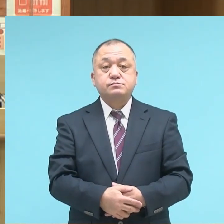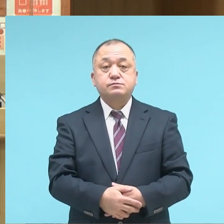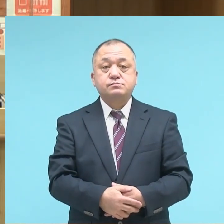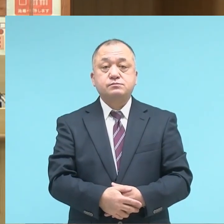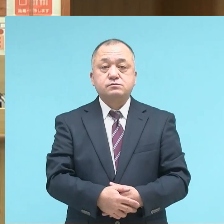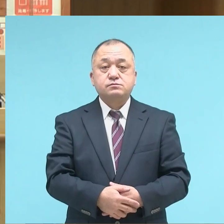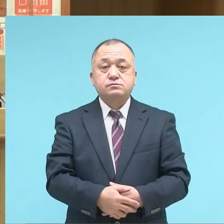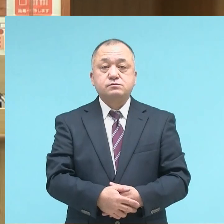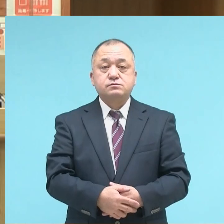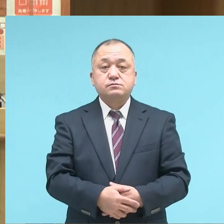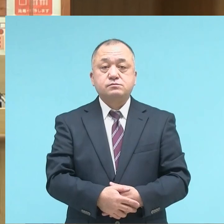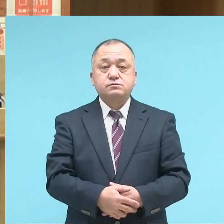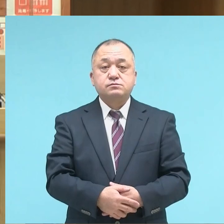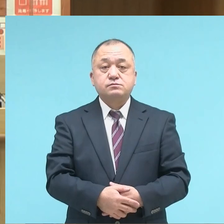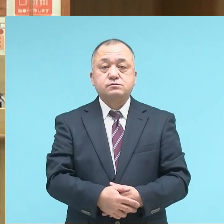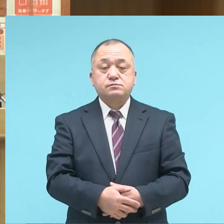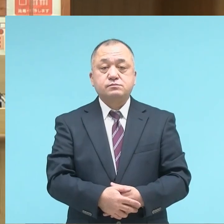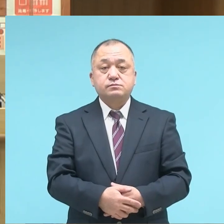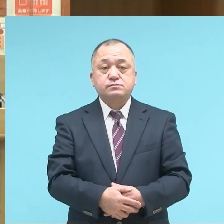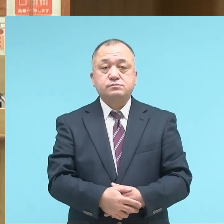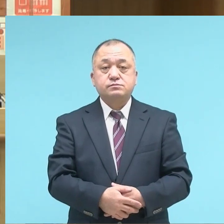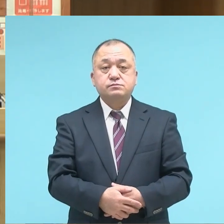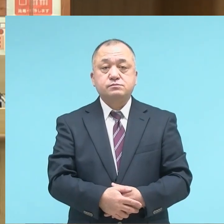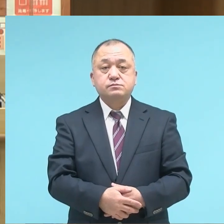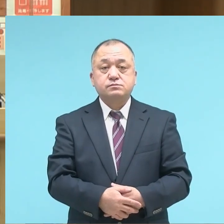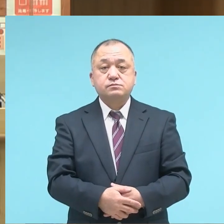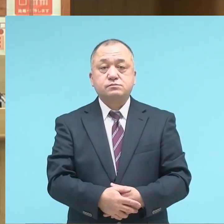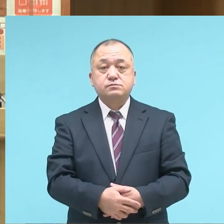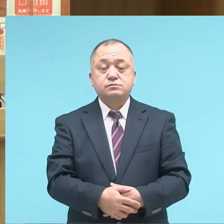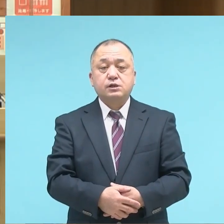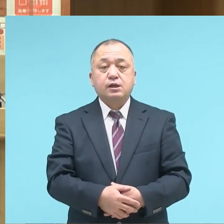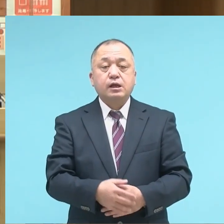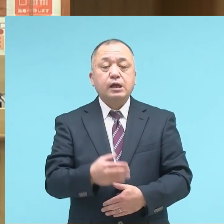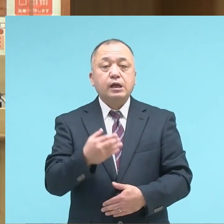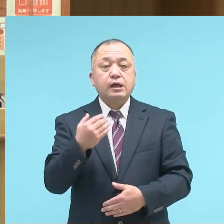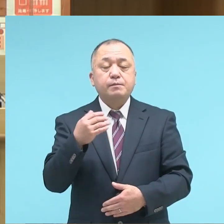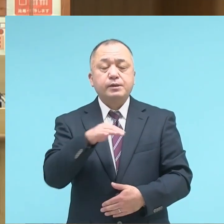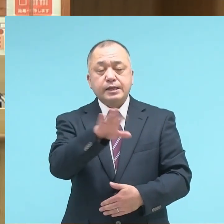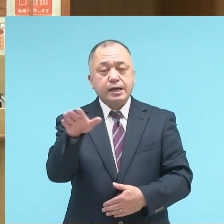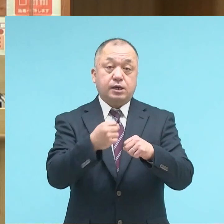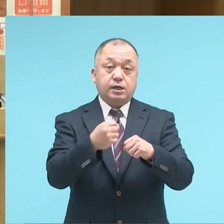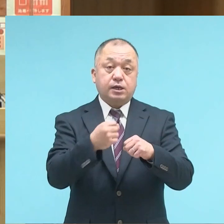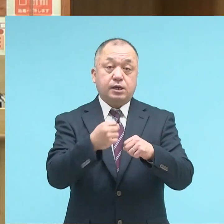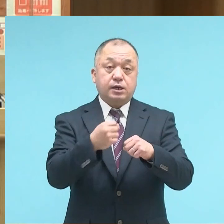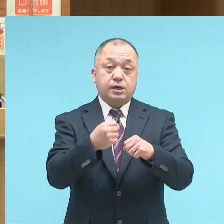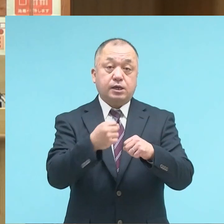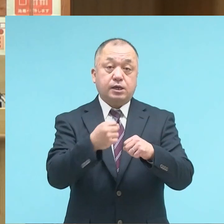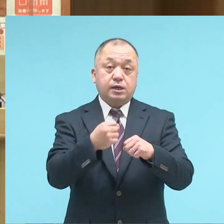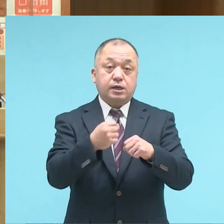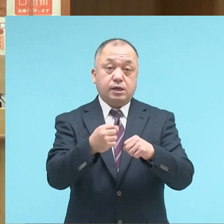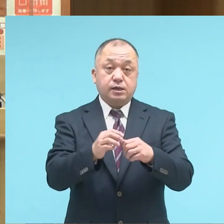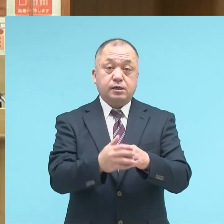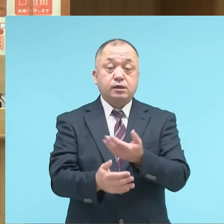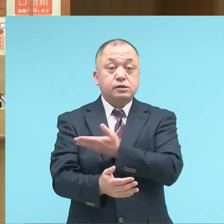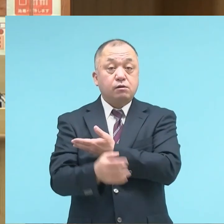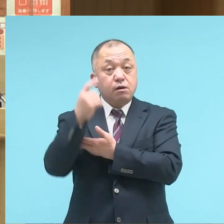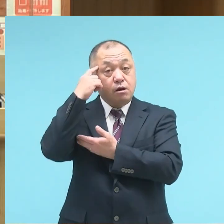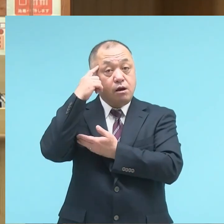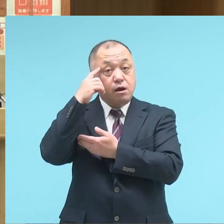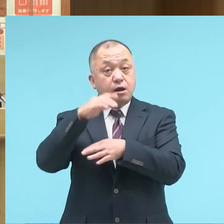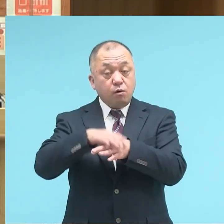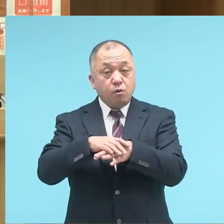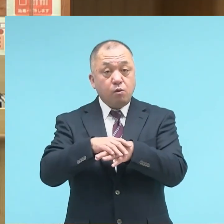各記者がいろいろもうすでに聞いていることをちょっと確認する形にはなるんですけれども、知事のご自身の考えを